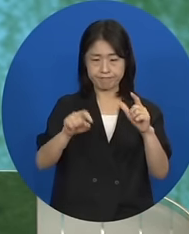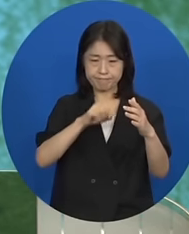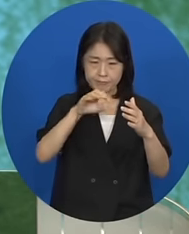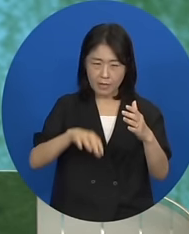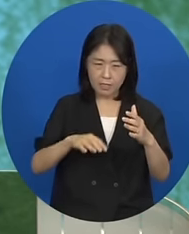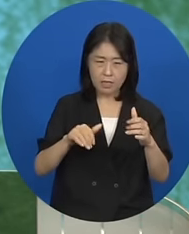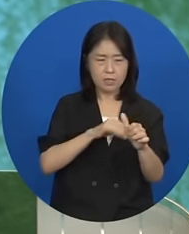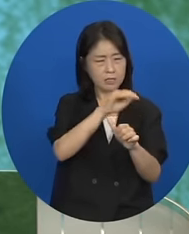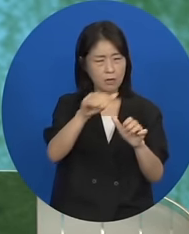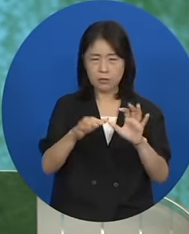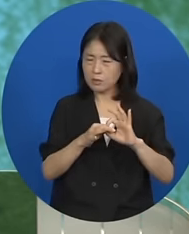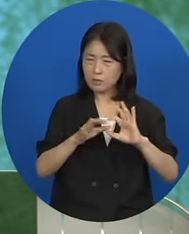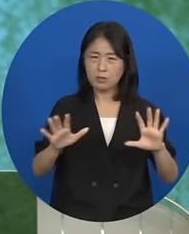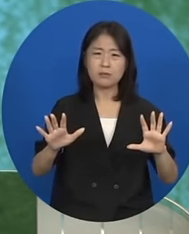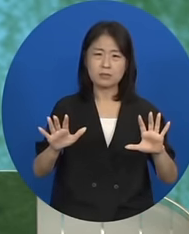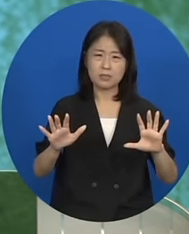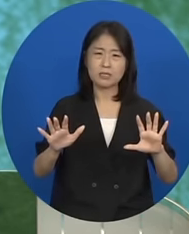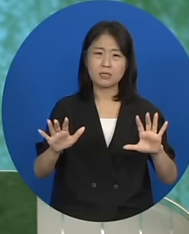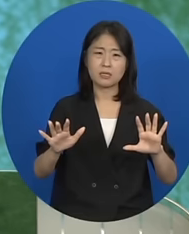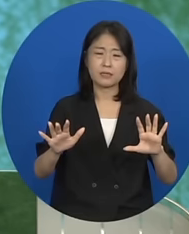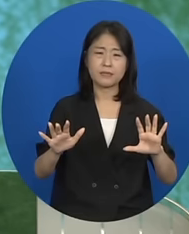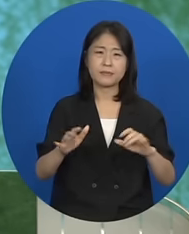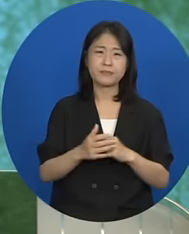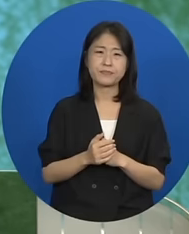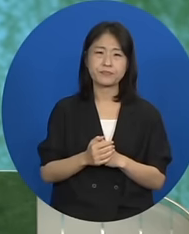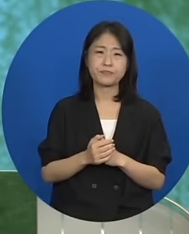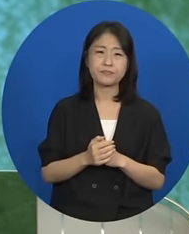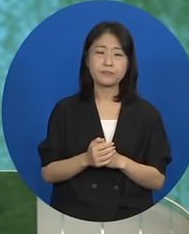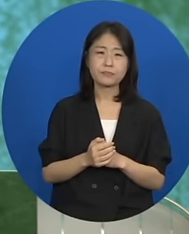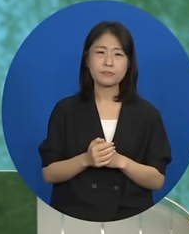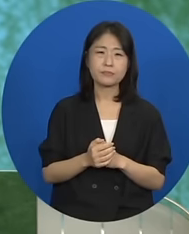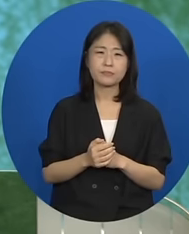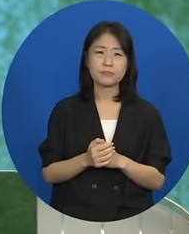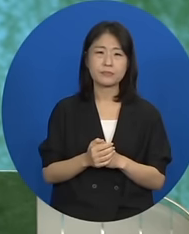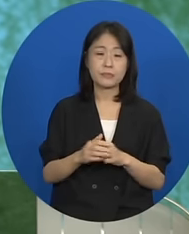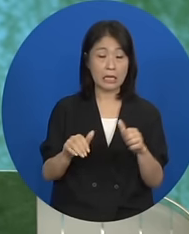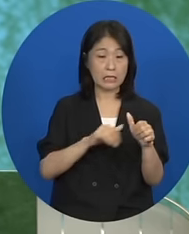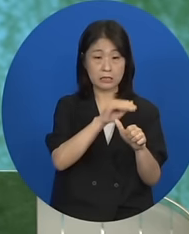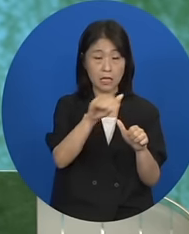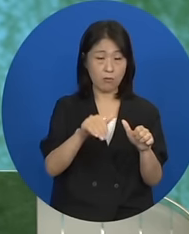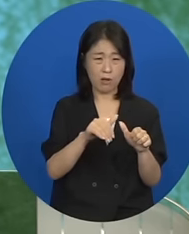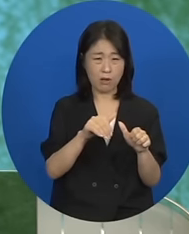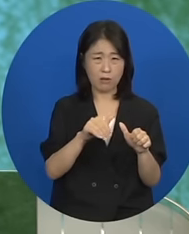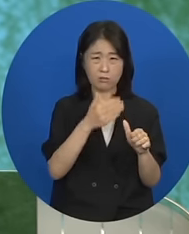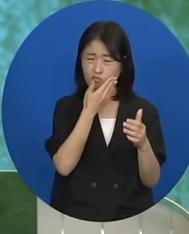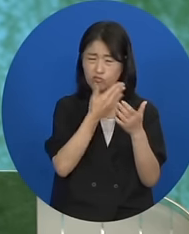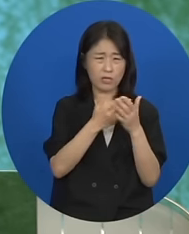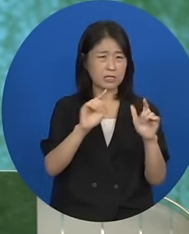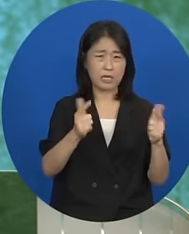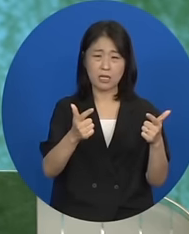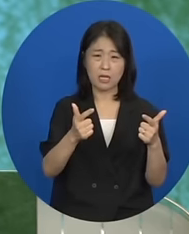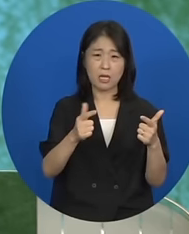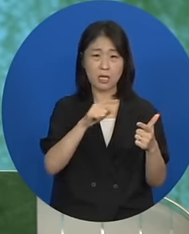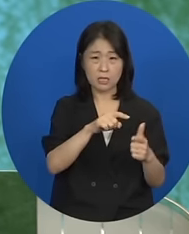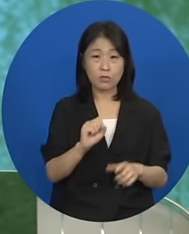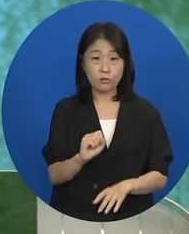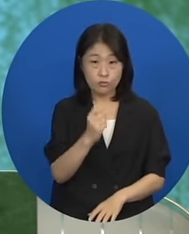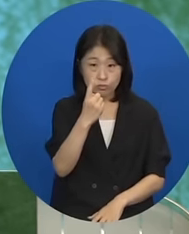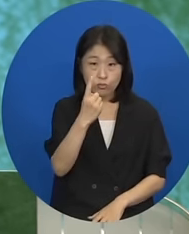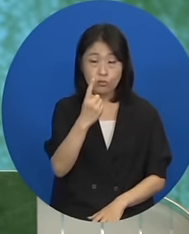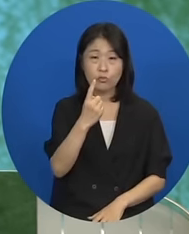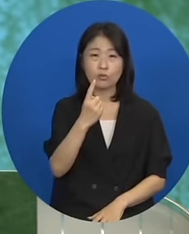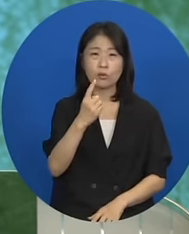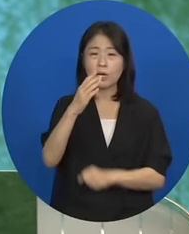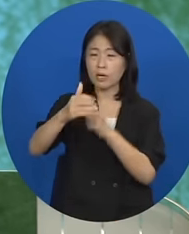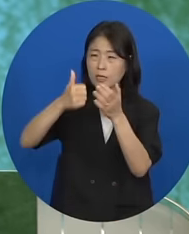있든지 더 중요한 것은 그 위치와 어떤 형편이 중요한 것이 아니라 그것 때문에 하나님께 나오게